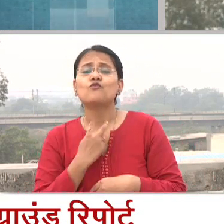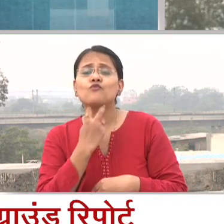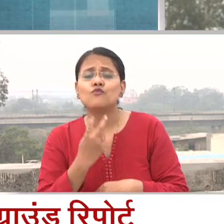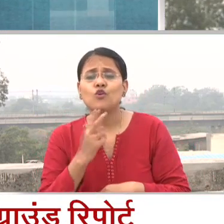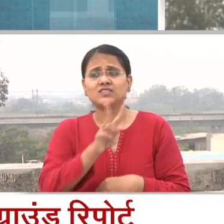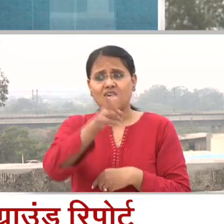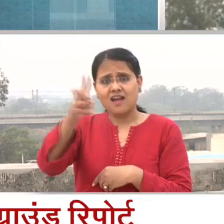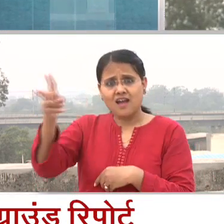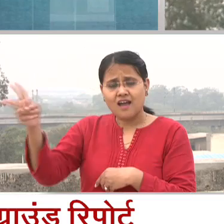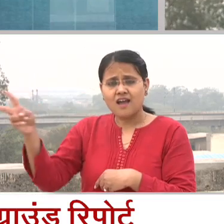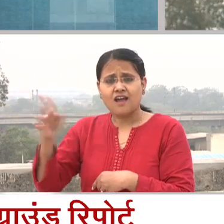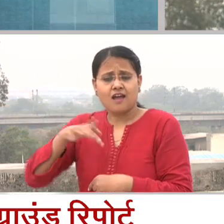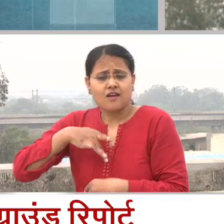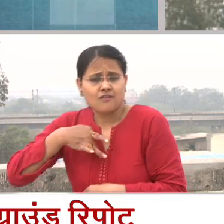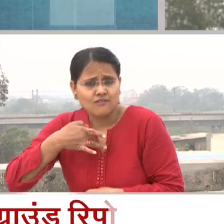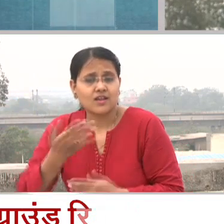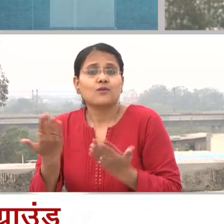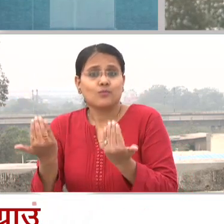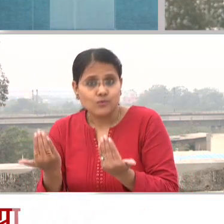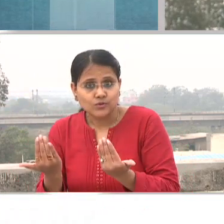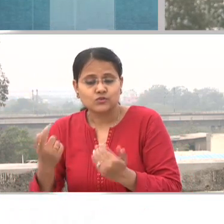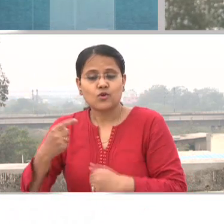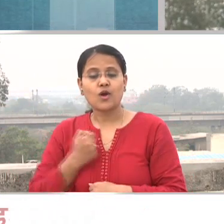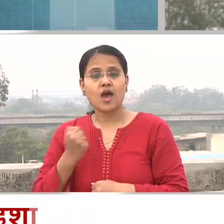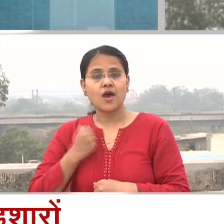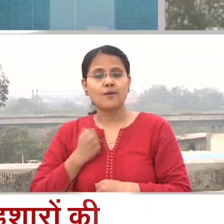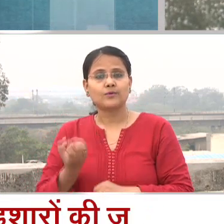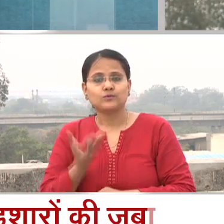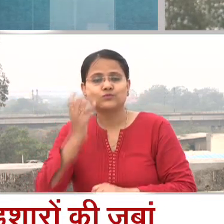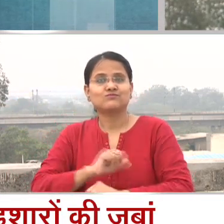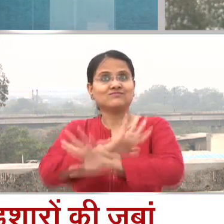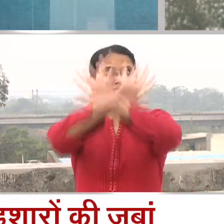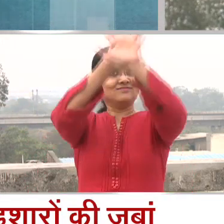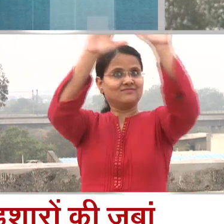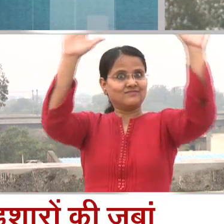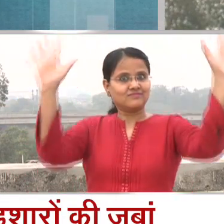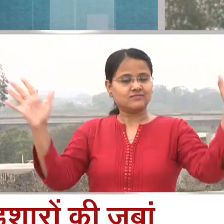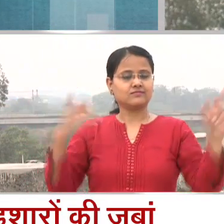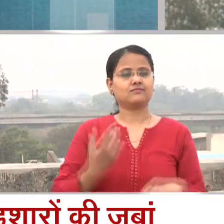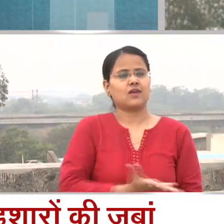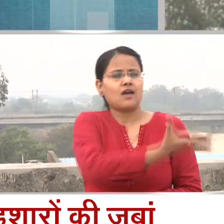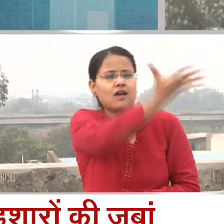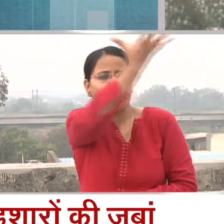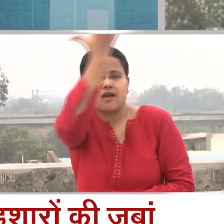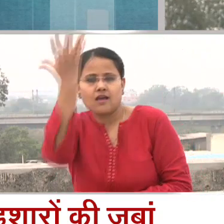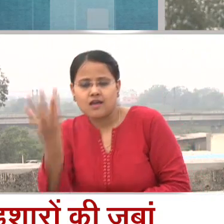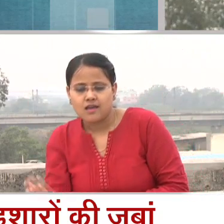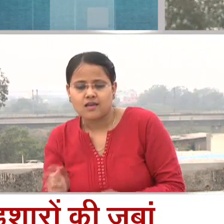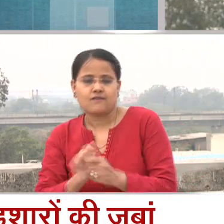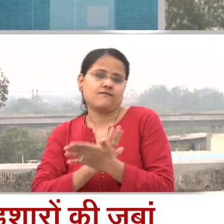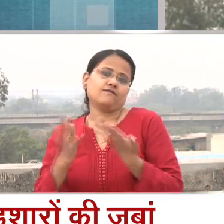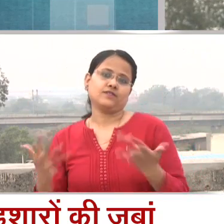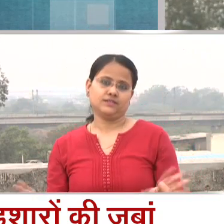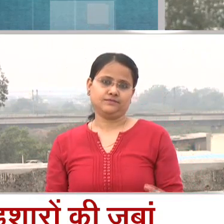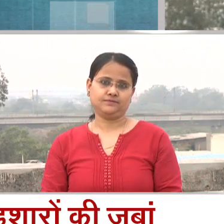महसूस कर पाएंगे जिनसे हमारे दिन की शुरुआत होती है और जिनसे हमारा दिन ख़त्म होता है।